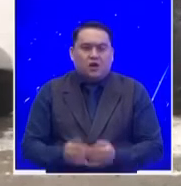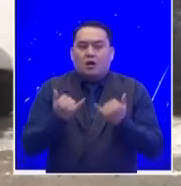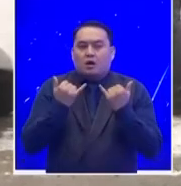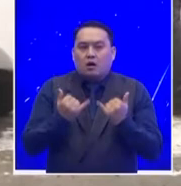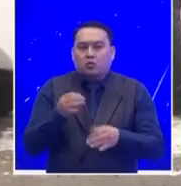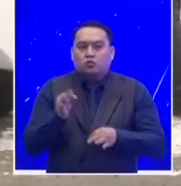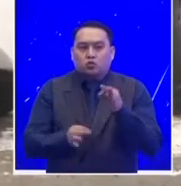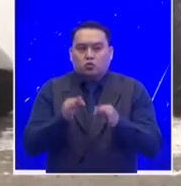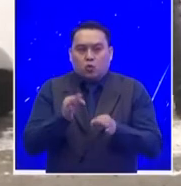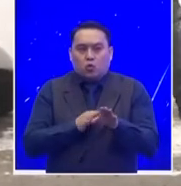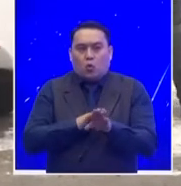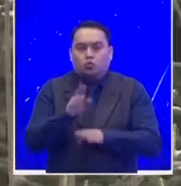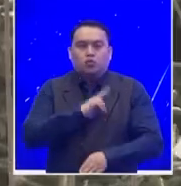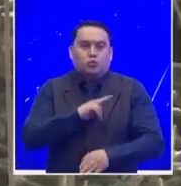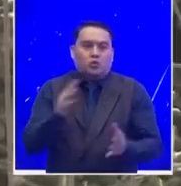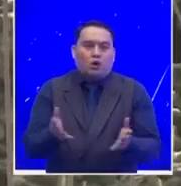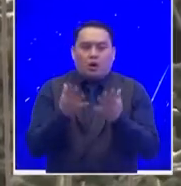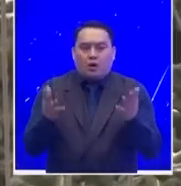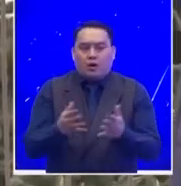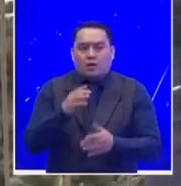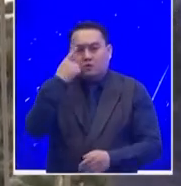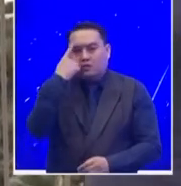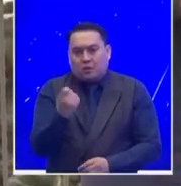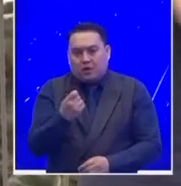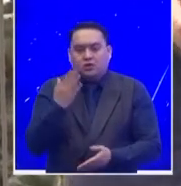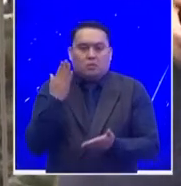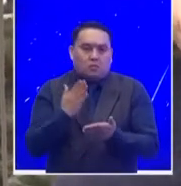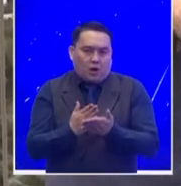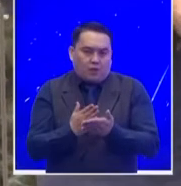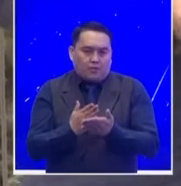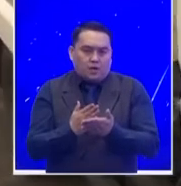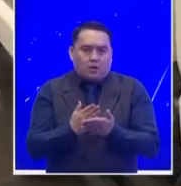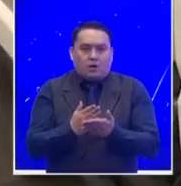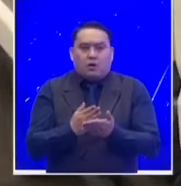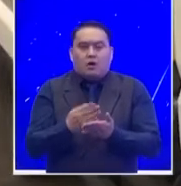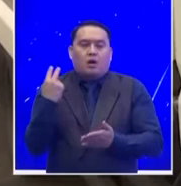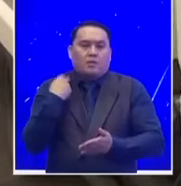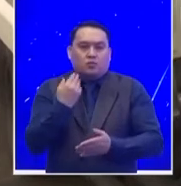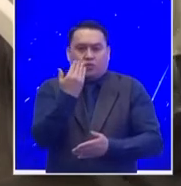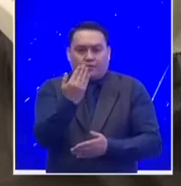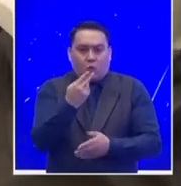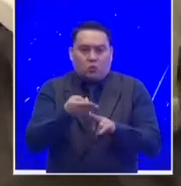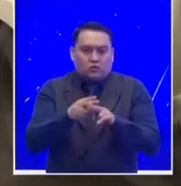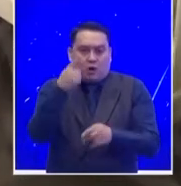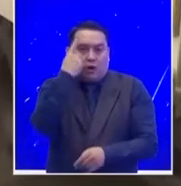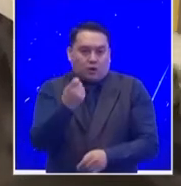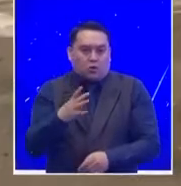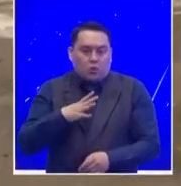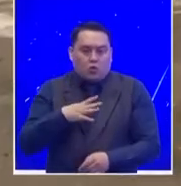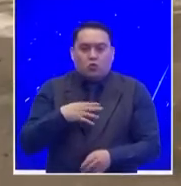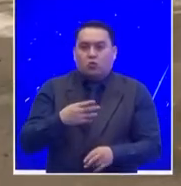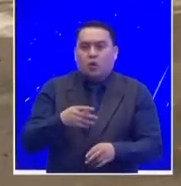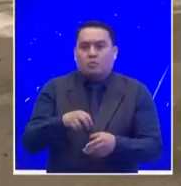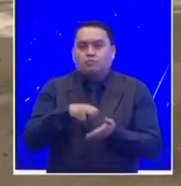таңда сот орындаушыларының жұмысын жеңілдету үшін СМС функциясы жұмыс істейді, яғни борышкерге СМС арқылы хат жіберіледі. Бұл өз